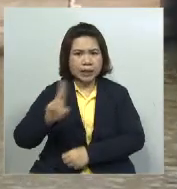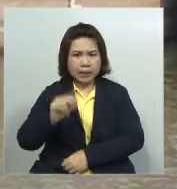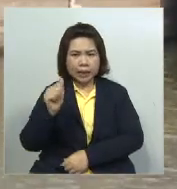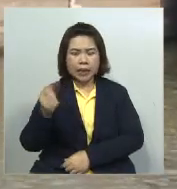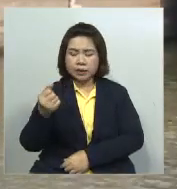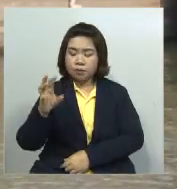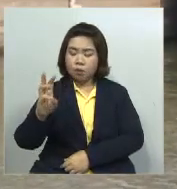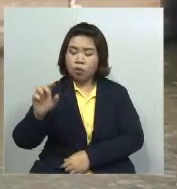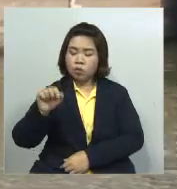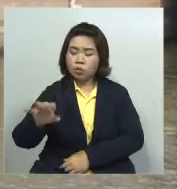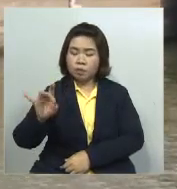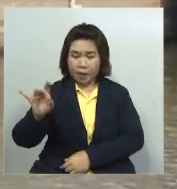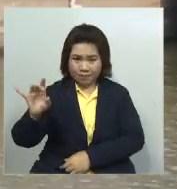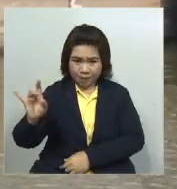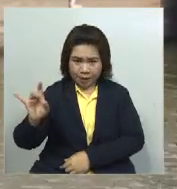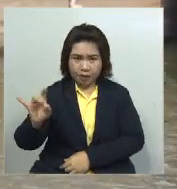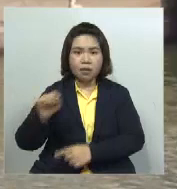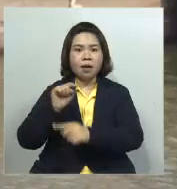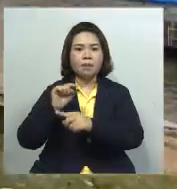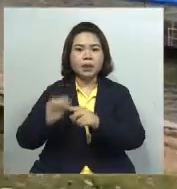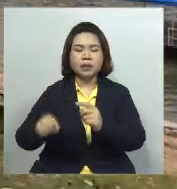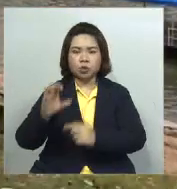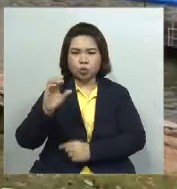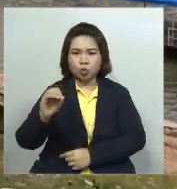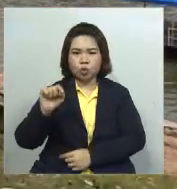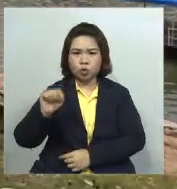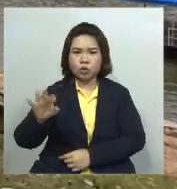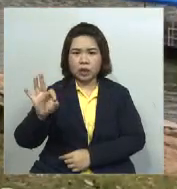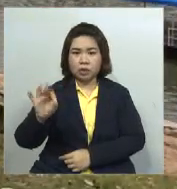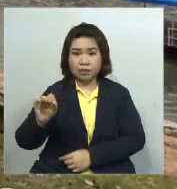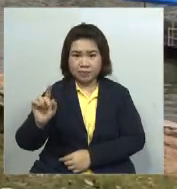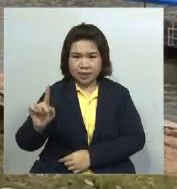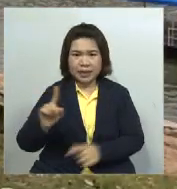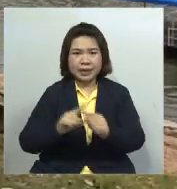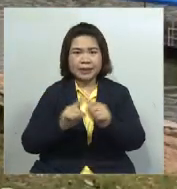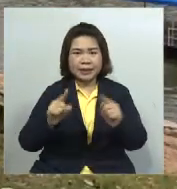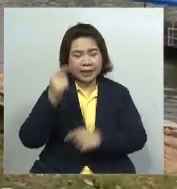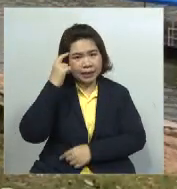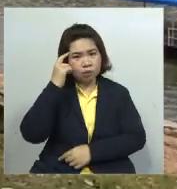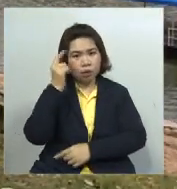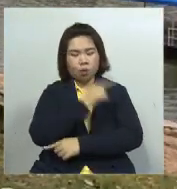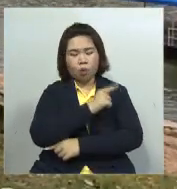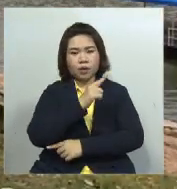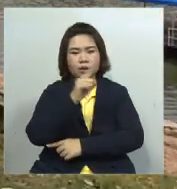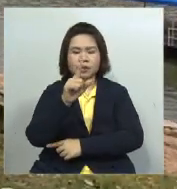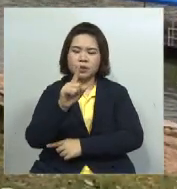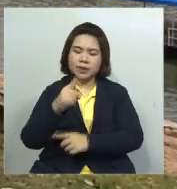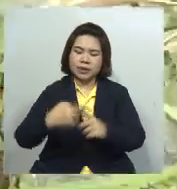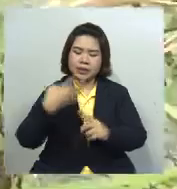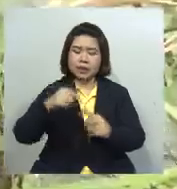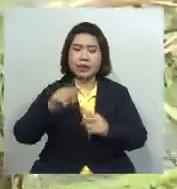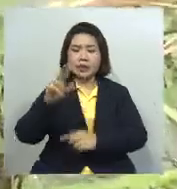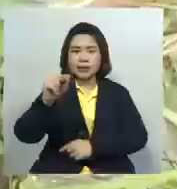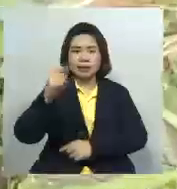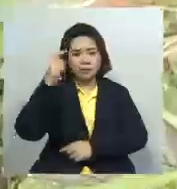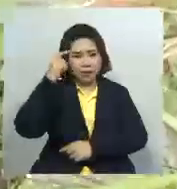าณ 16.88 หรือว่าร้อยละ 0.91 เท่านั้นแต่ว่าคาดว่าวันที่30เมษายนนี้ค่ะจะเ